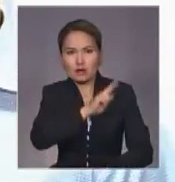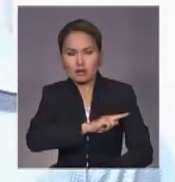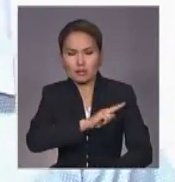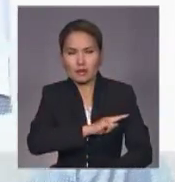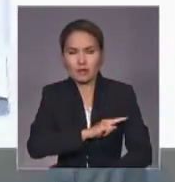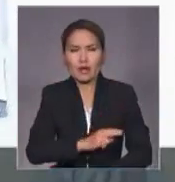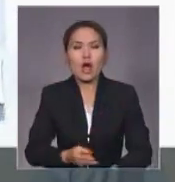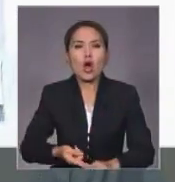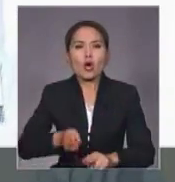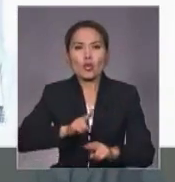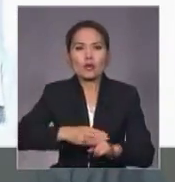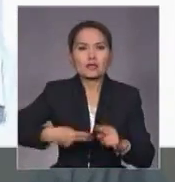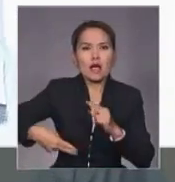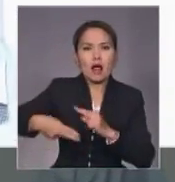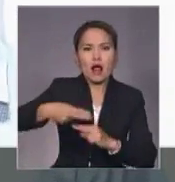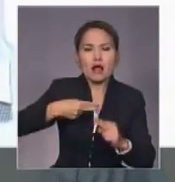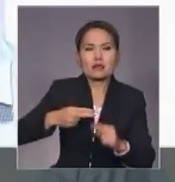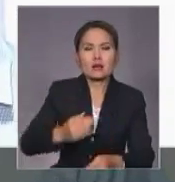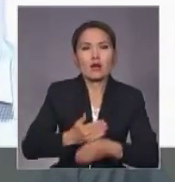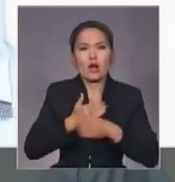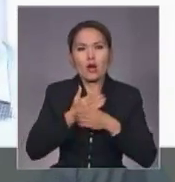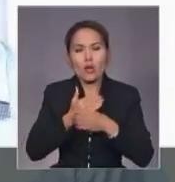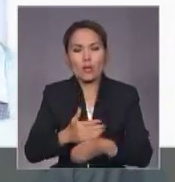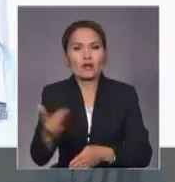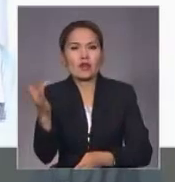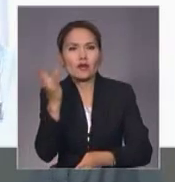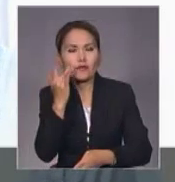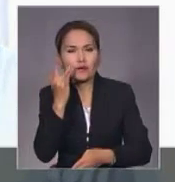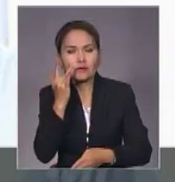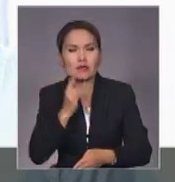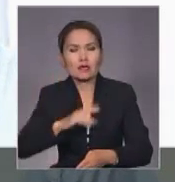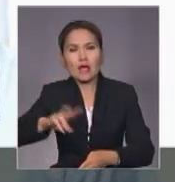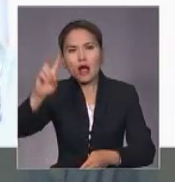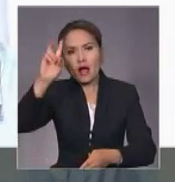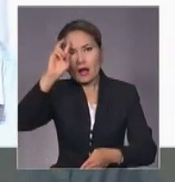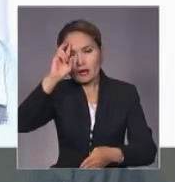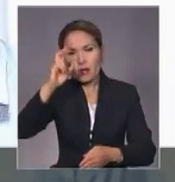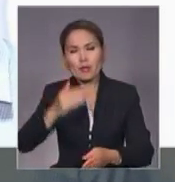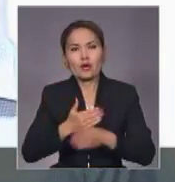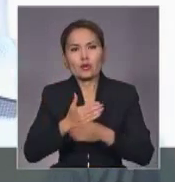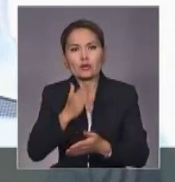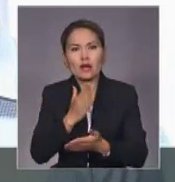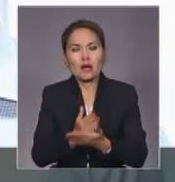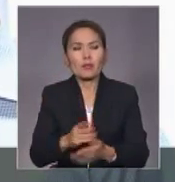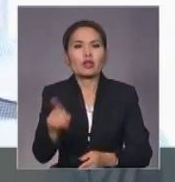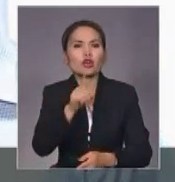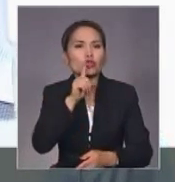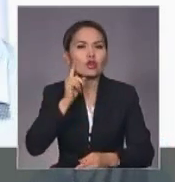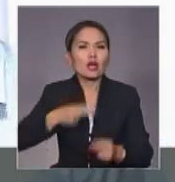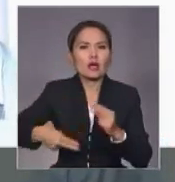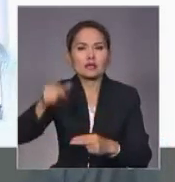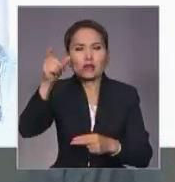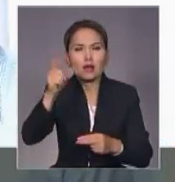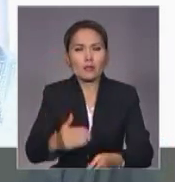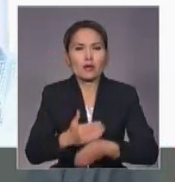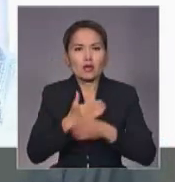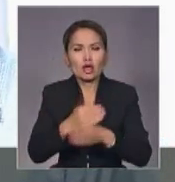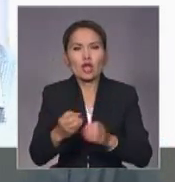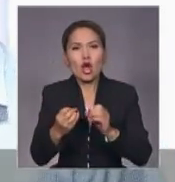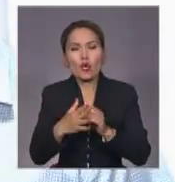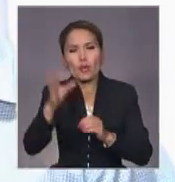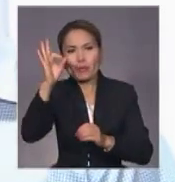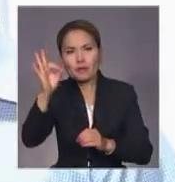Бүгінде кәсіпкерлерге қолдау ретінде бірыңғай бағдарлама бойынша қаржылай көмек беріледі. Мәселен, жас кәсіпкердің 15%-дай қаражаты